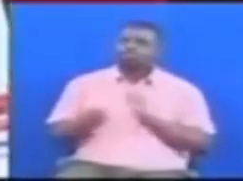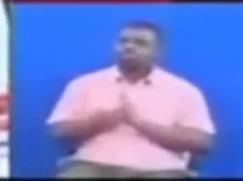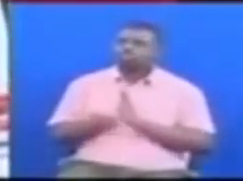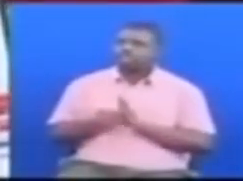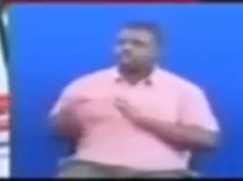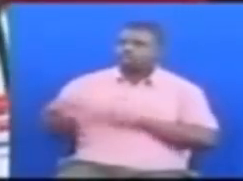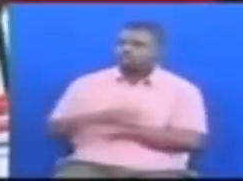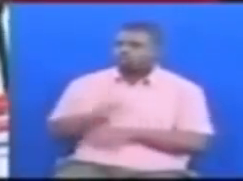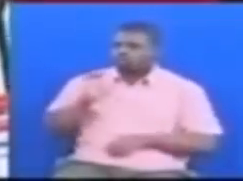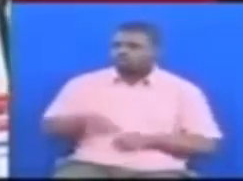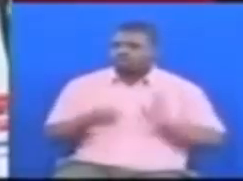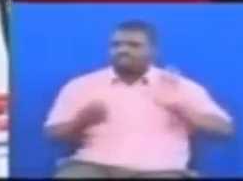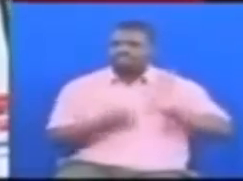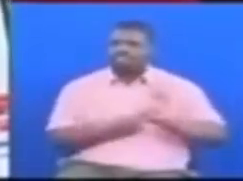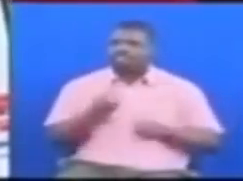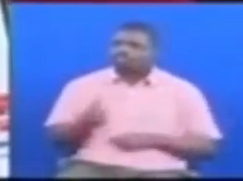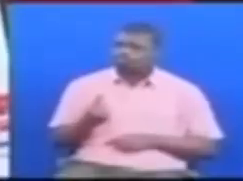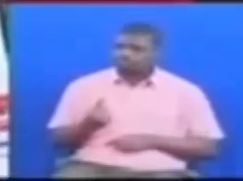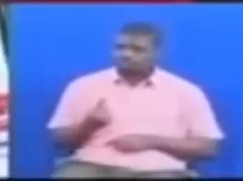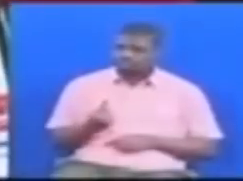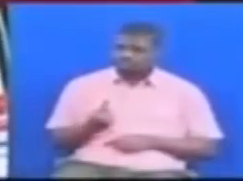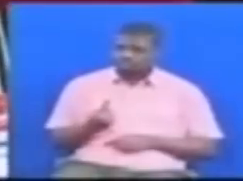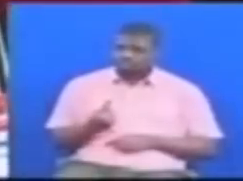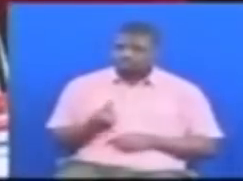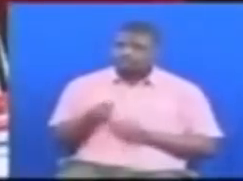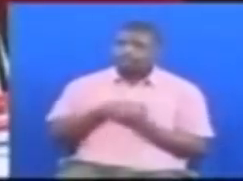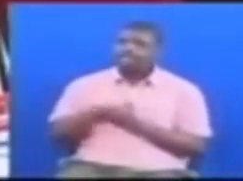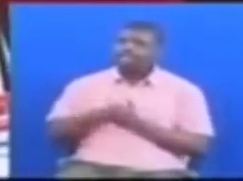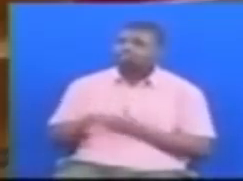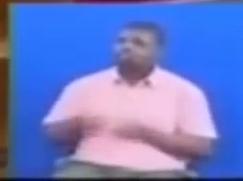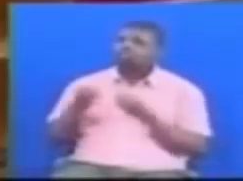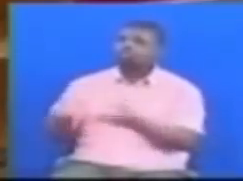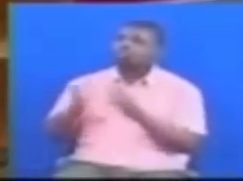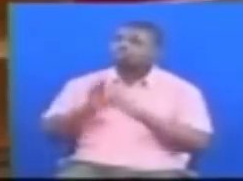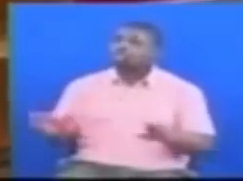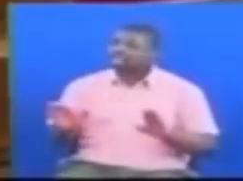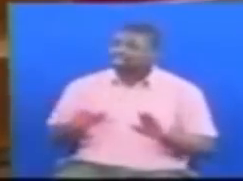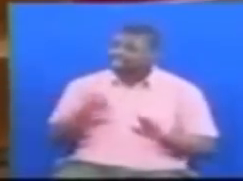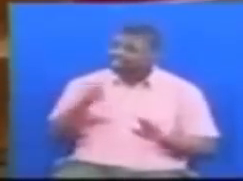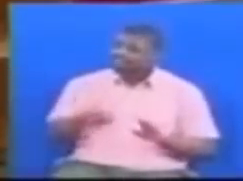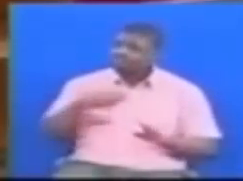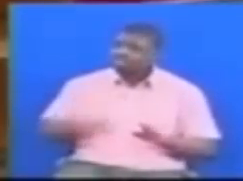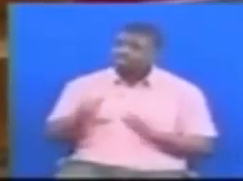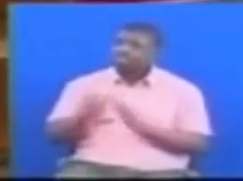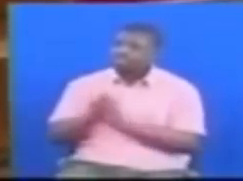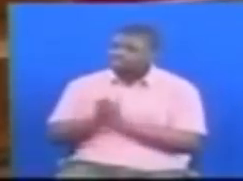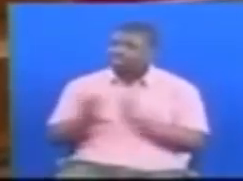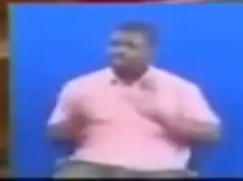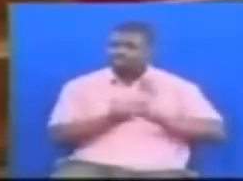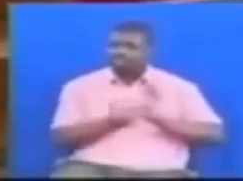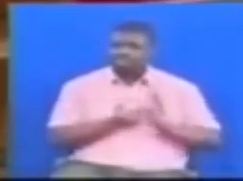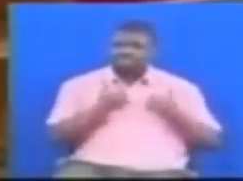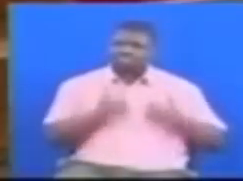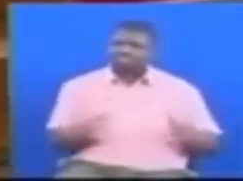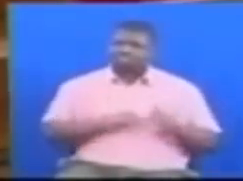sheria ya ndoa ya mwaka 1971 maelezo yalishatolewa ndani ya bunge lako tukufu na Waziri wa Katiba na